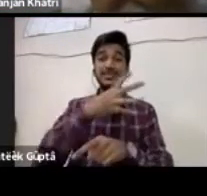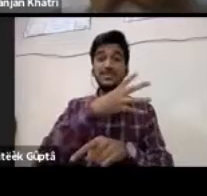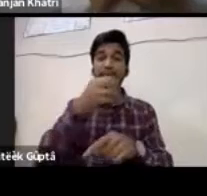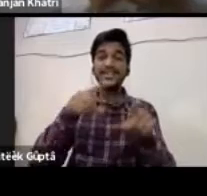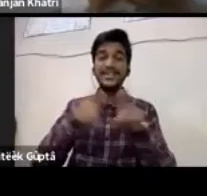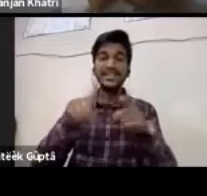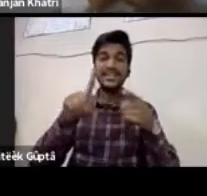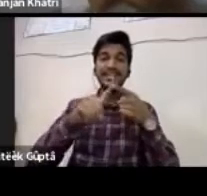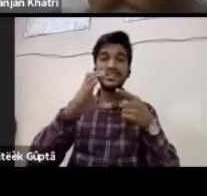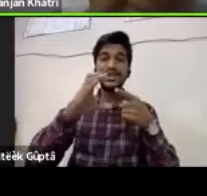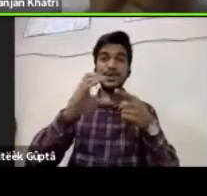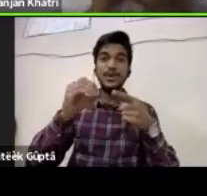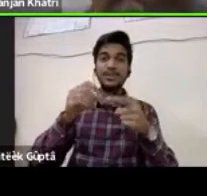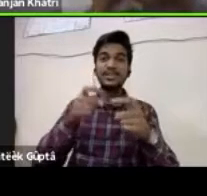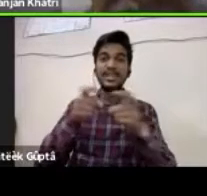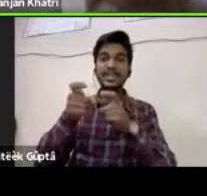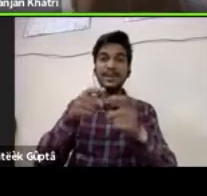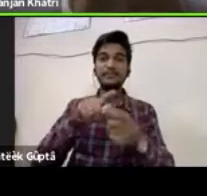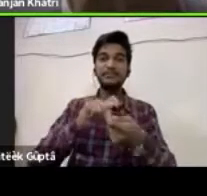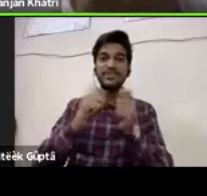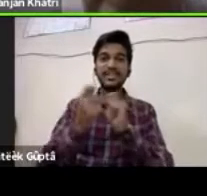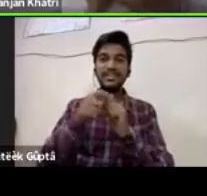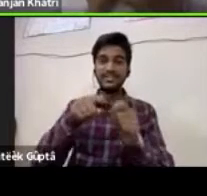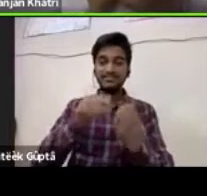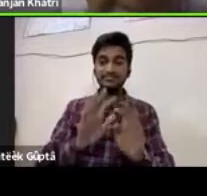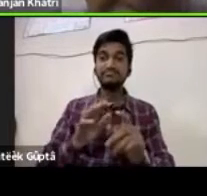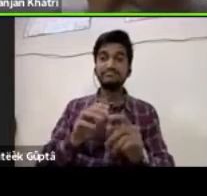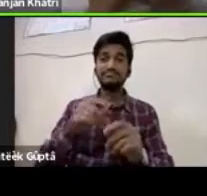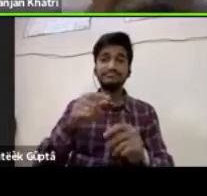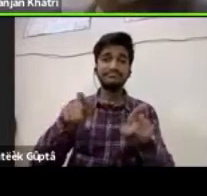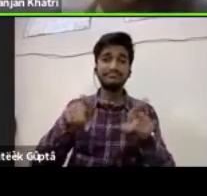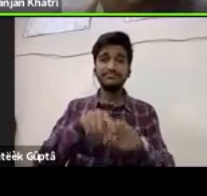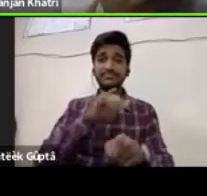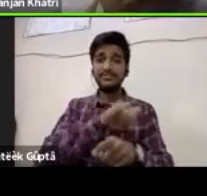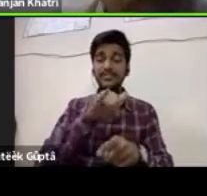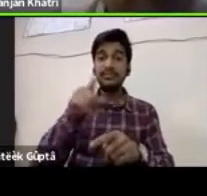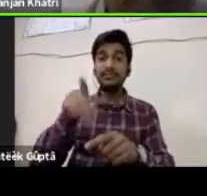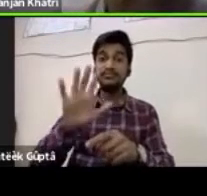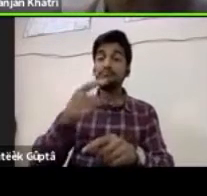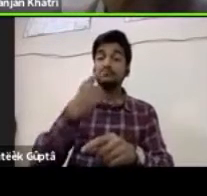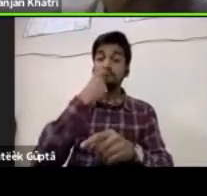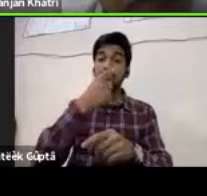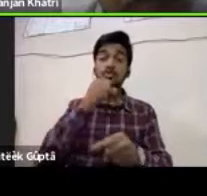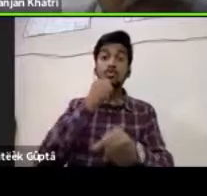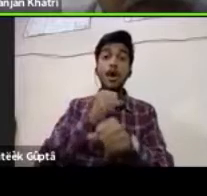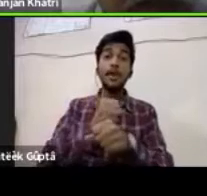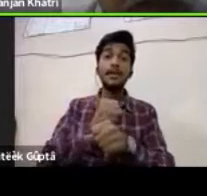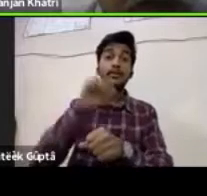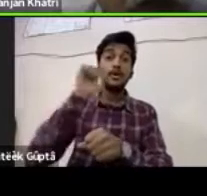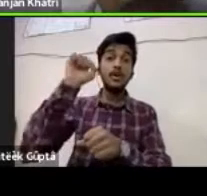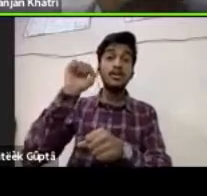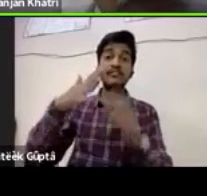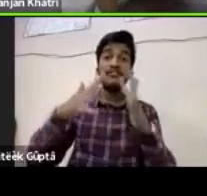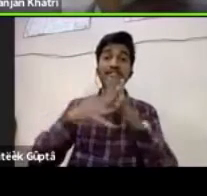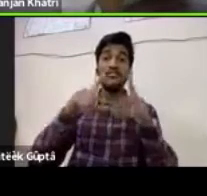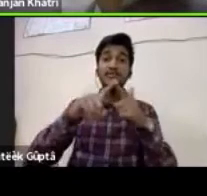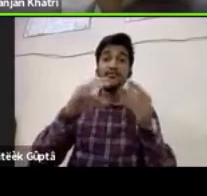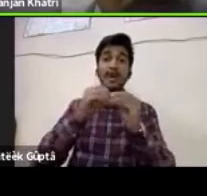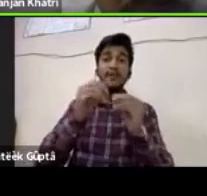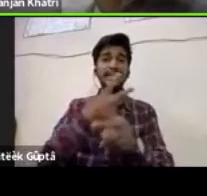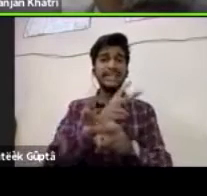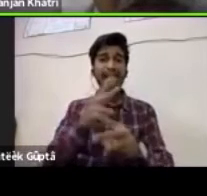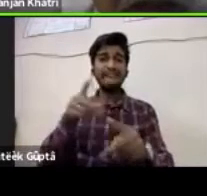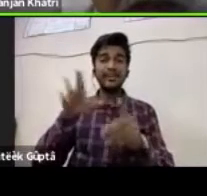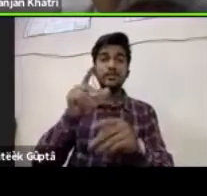है। इसलिए फिर मेरा एक सजेशन है गवर्नमेंट ऑफिशियल्स को कि जितनी भी उनकी वेबसाइट है उसको अगर वह